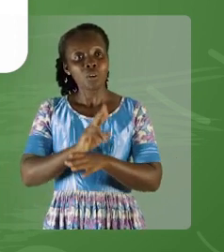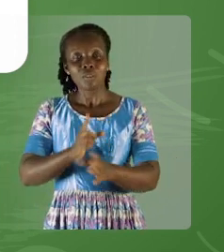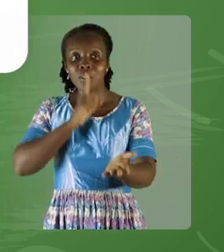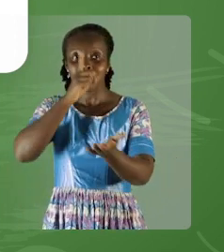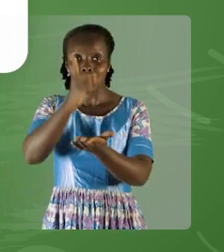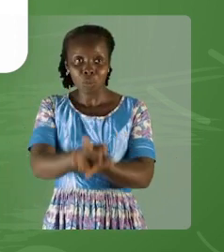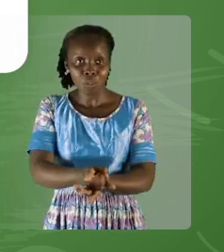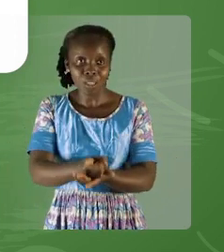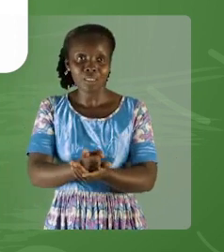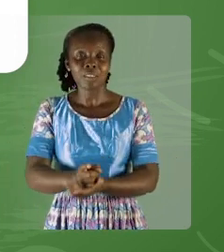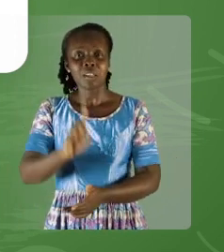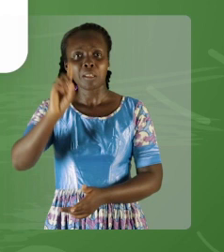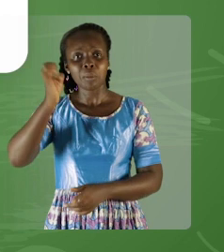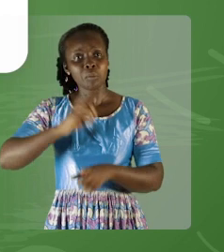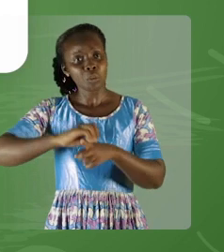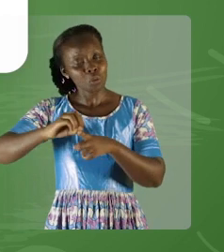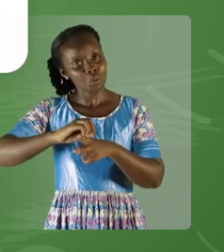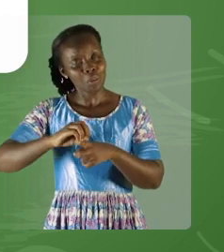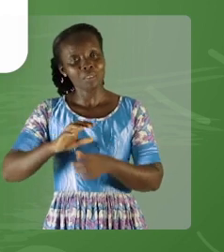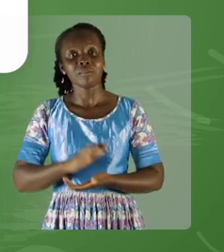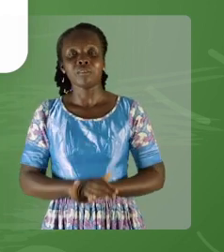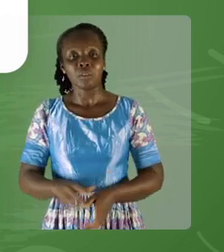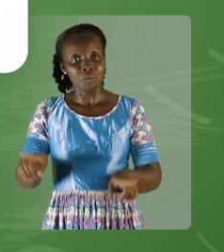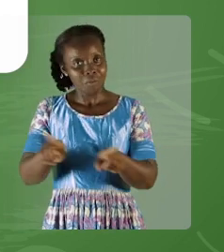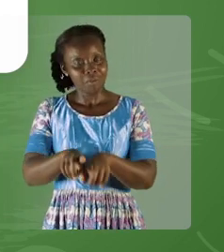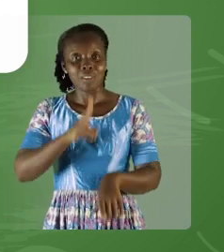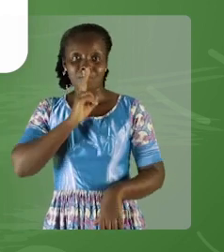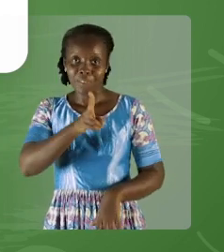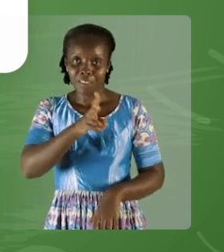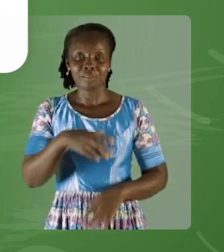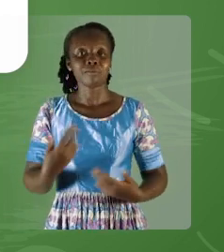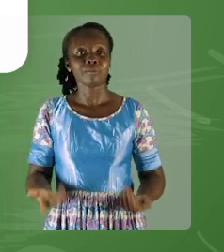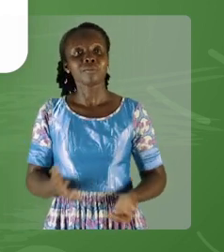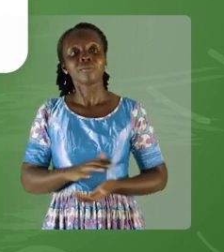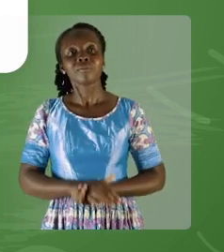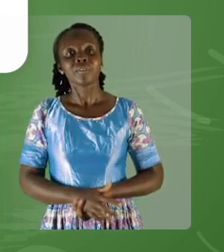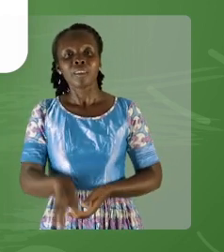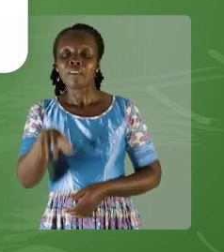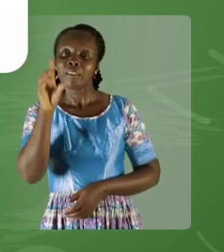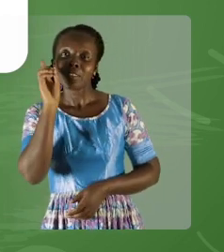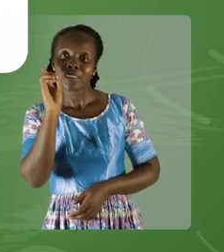pour rôle d'assurer les premiers soins. Ça aussi, c'est vrai.